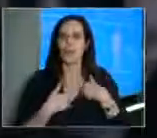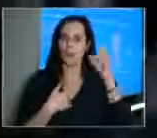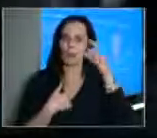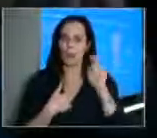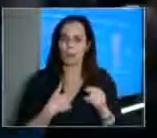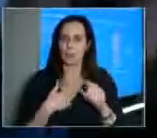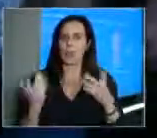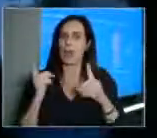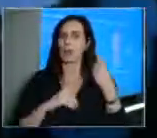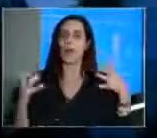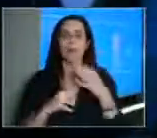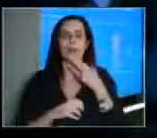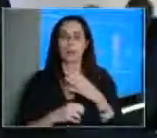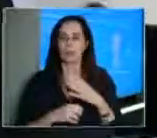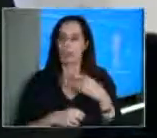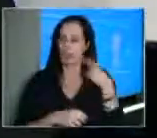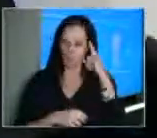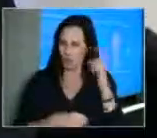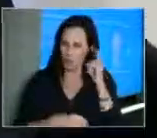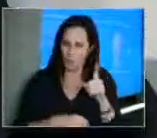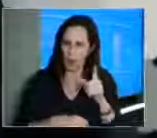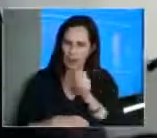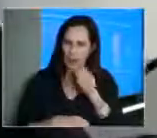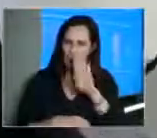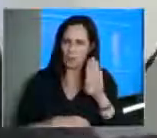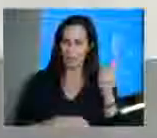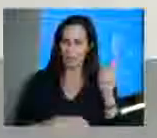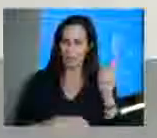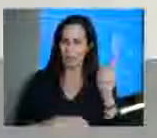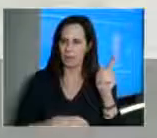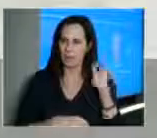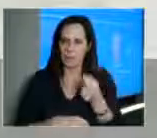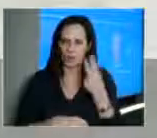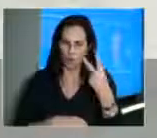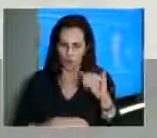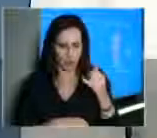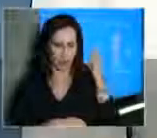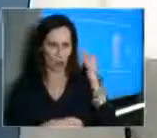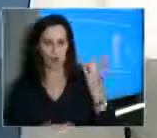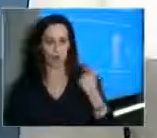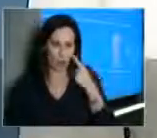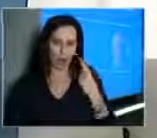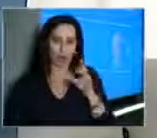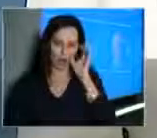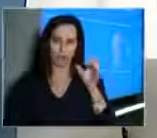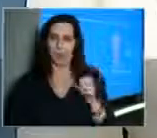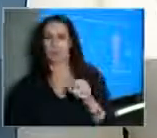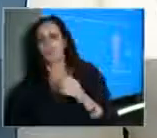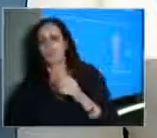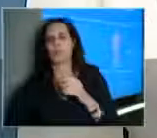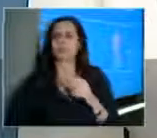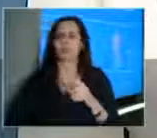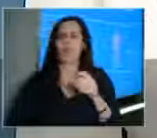מטריד זה מה יקרה לחברה הישראלית. אני לא יודע, שמעת הרעיון של נתניהו אצל קרן מציאנו? שמעתי. ראיתי, וראית צפיתי. וראית את